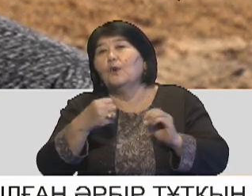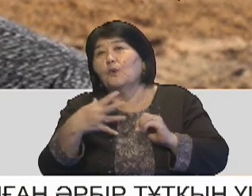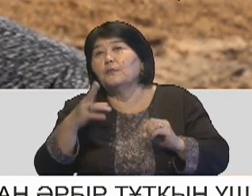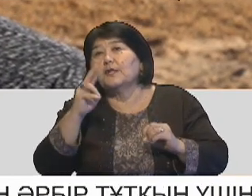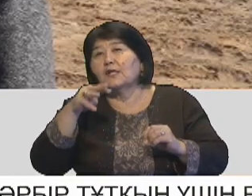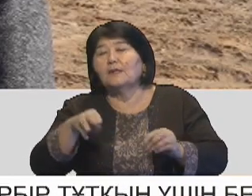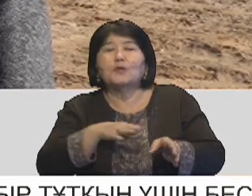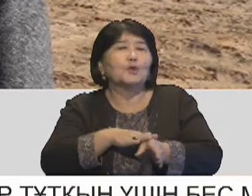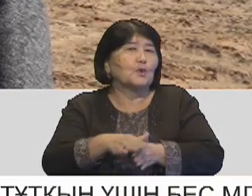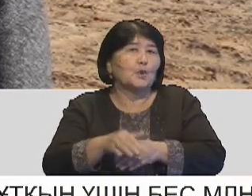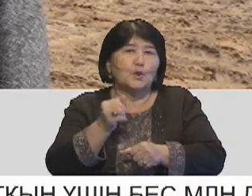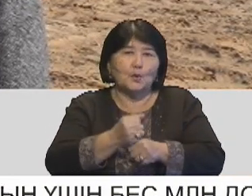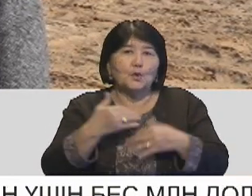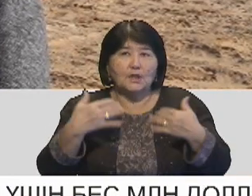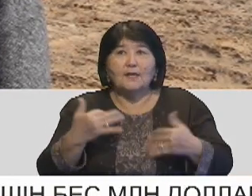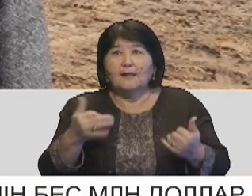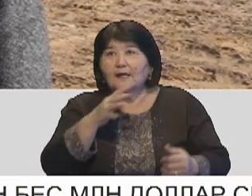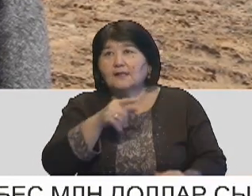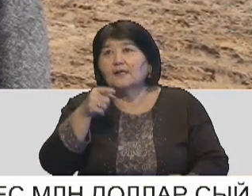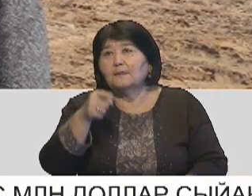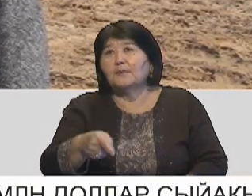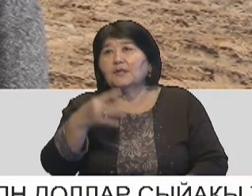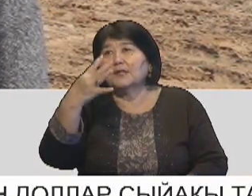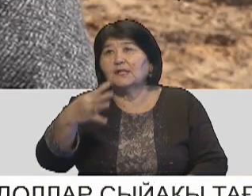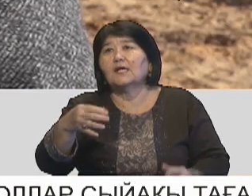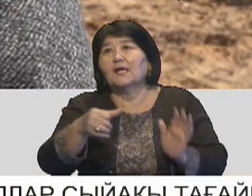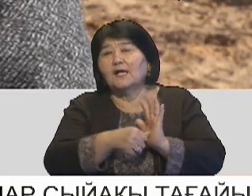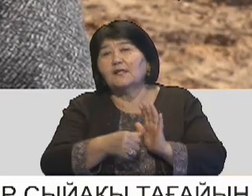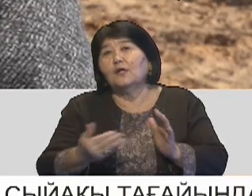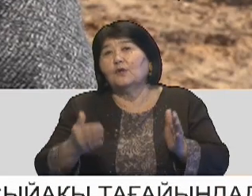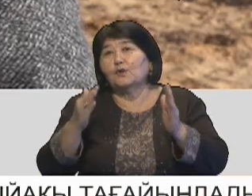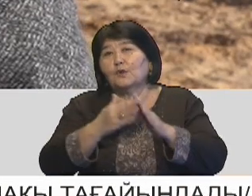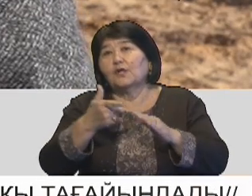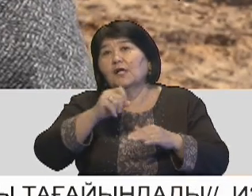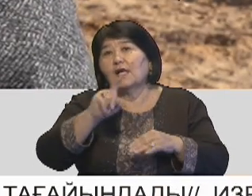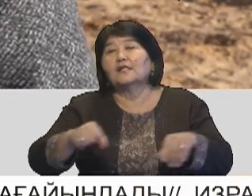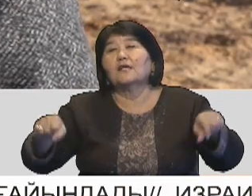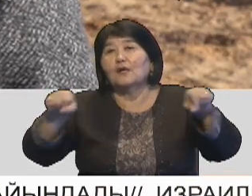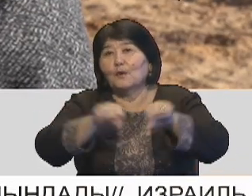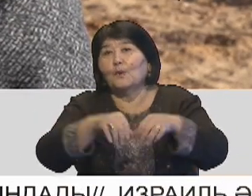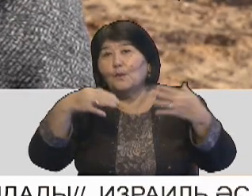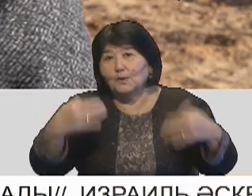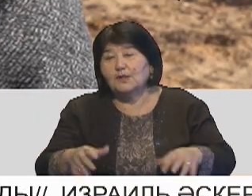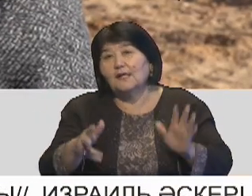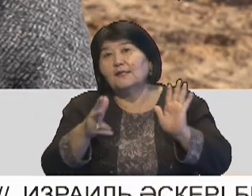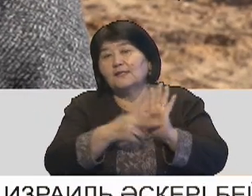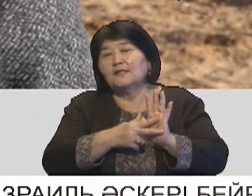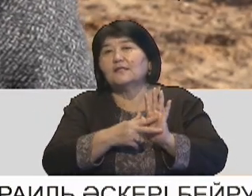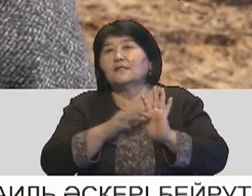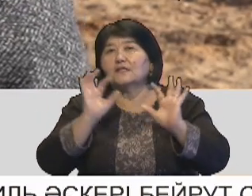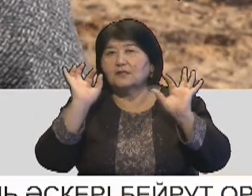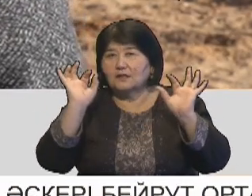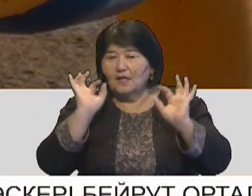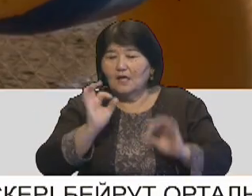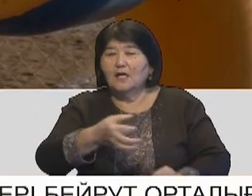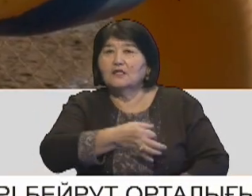толығымен орындалды. Қазіргі кезде 1046-сы, яғни тұрғын үй газ құбырына қосылды. 8 заңды